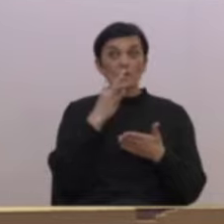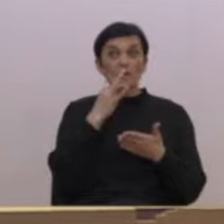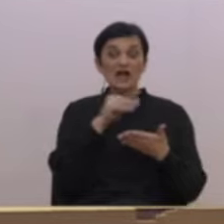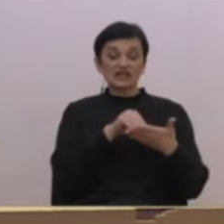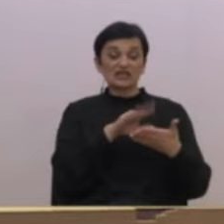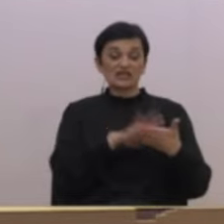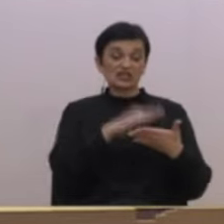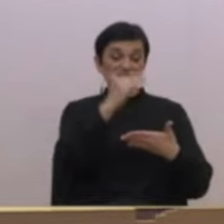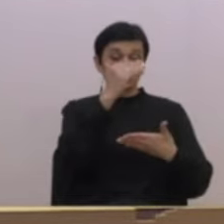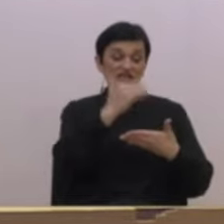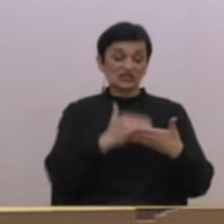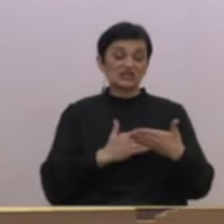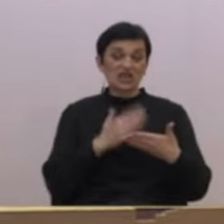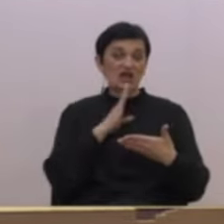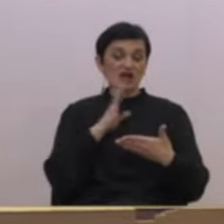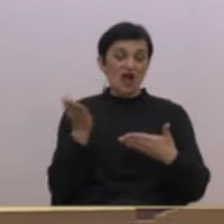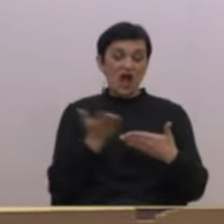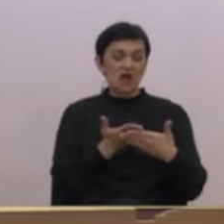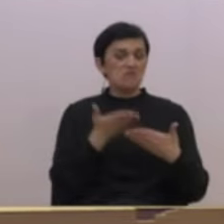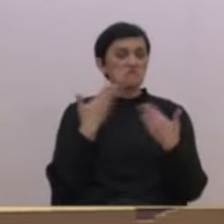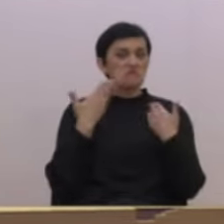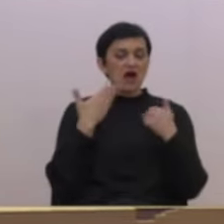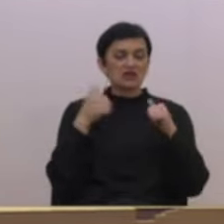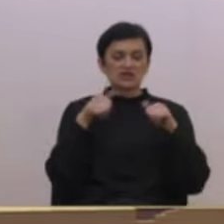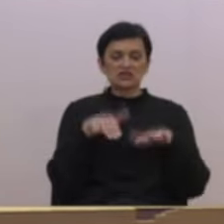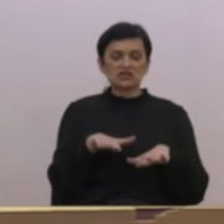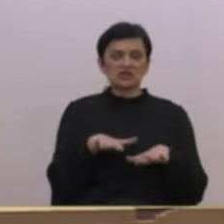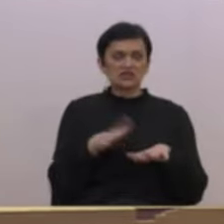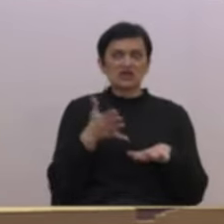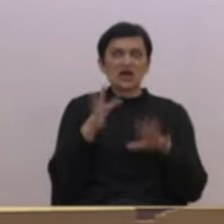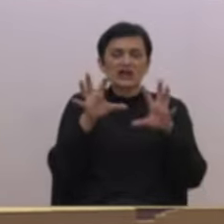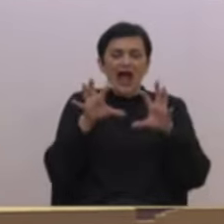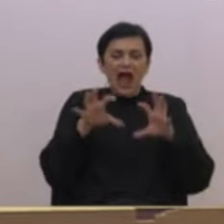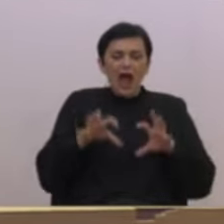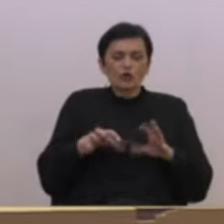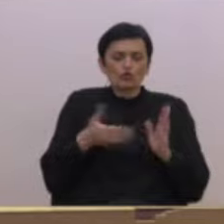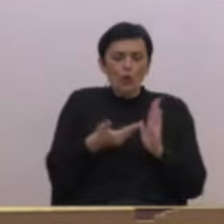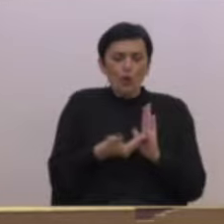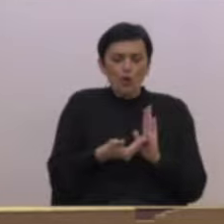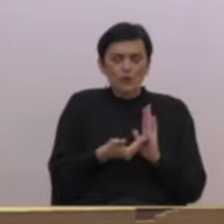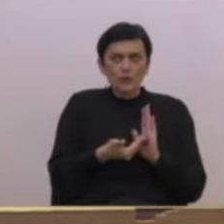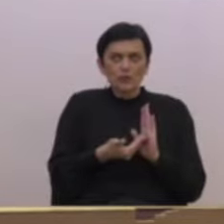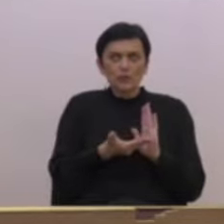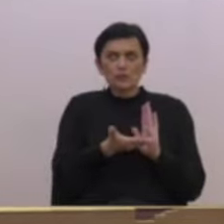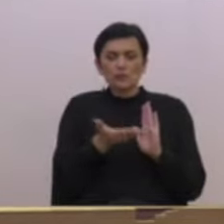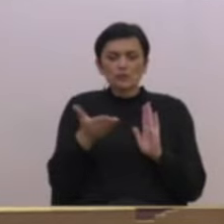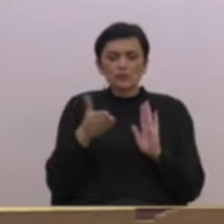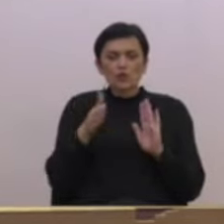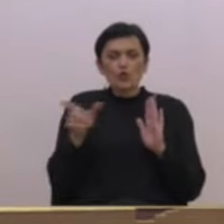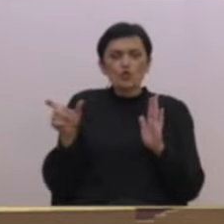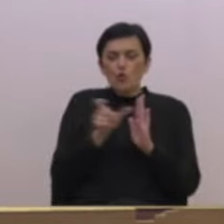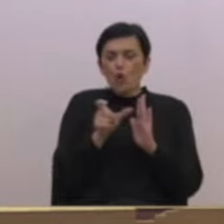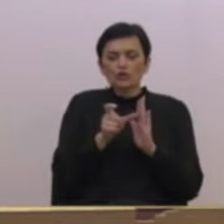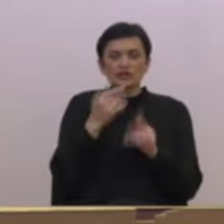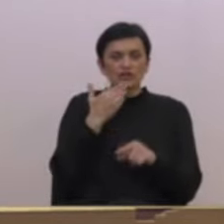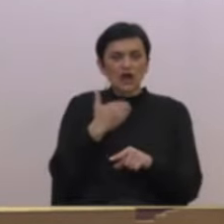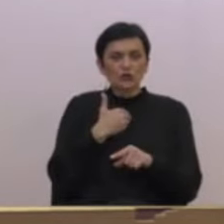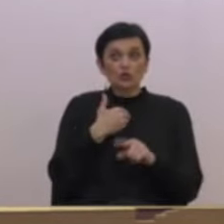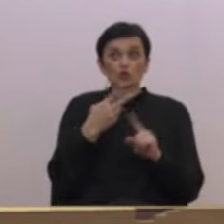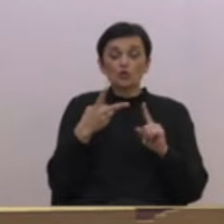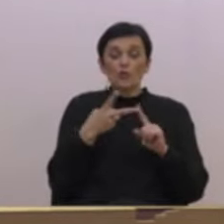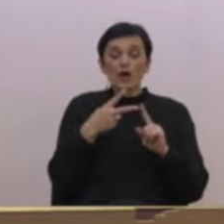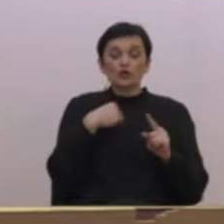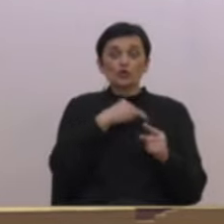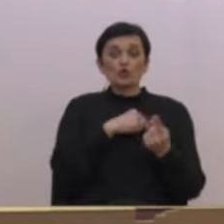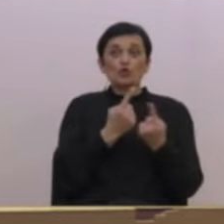ქალებს და მარტივად გადაწყდება საქმე. რა უნდა ამას კანონი და რა ვიცი რა კოტირება. და მეორე ჩემს